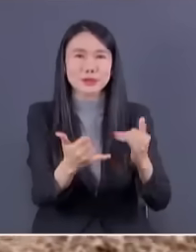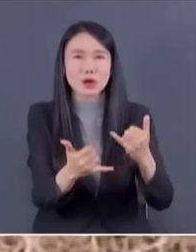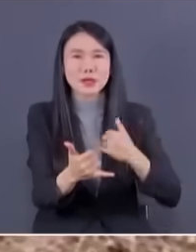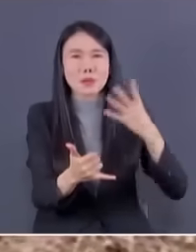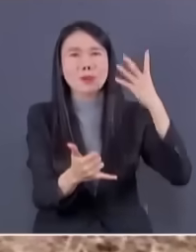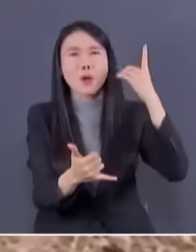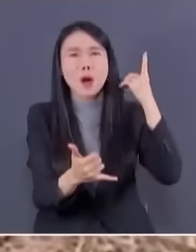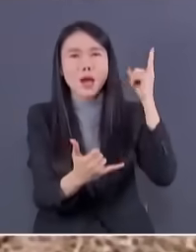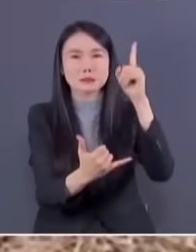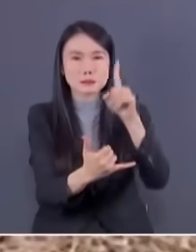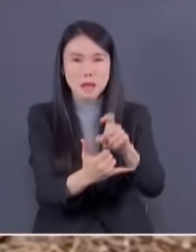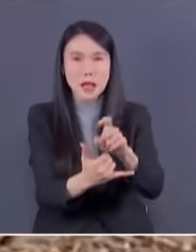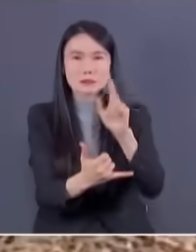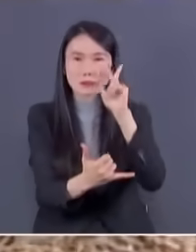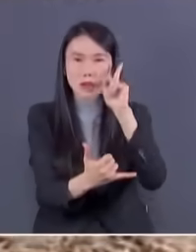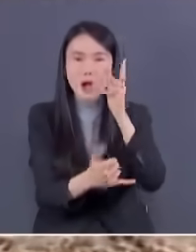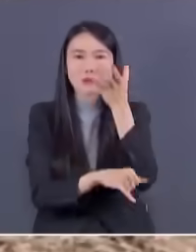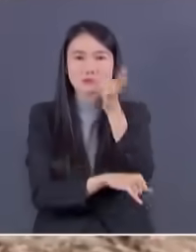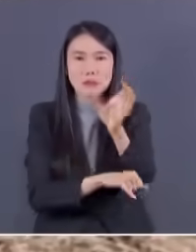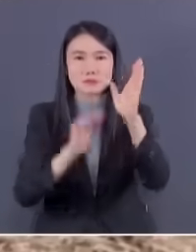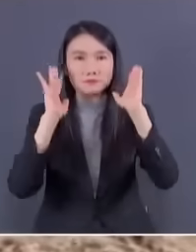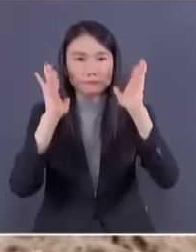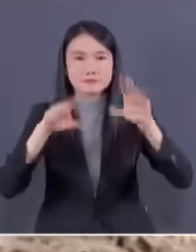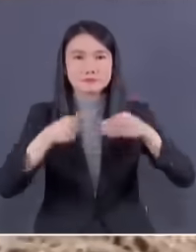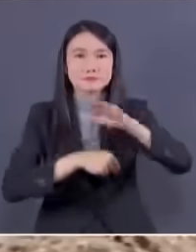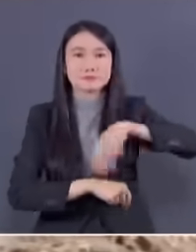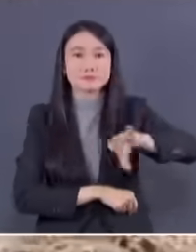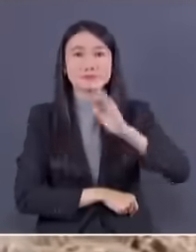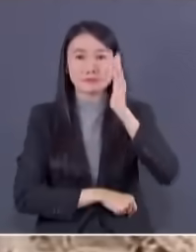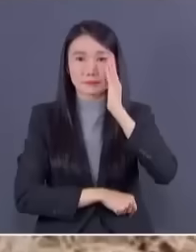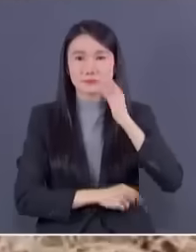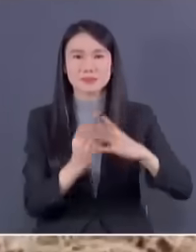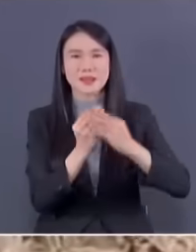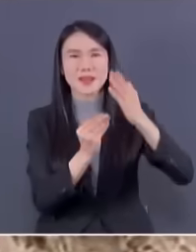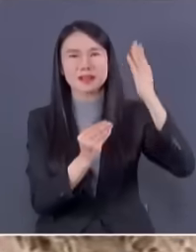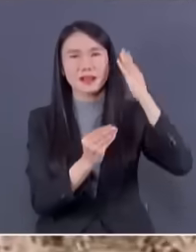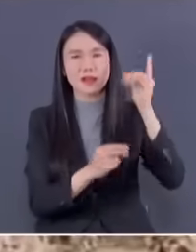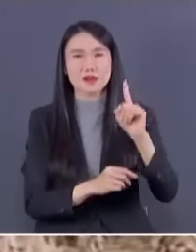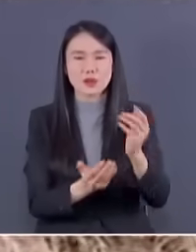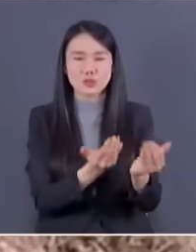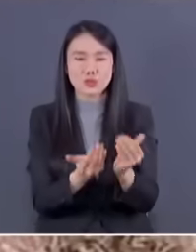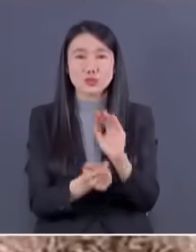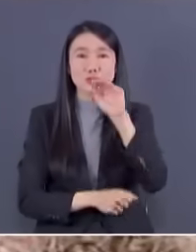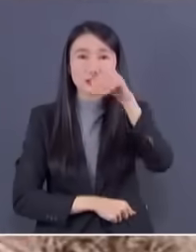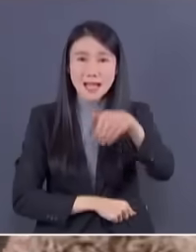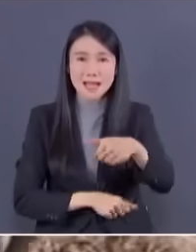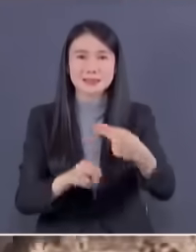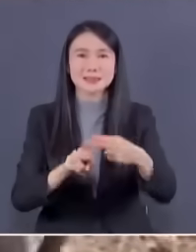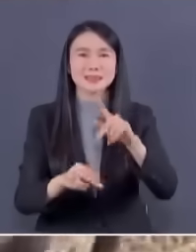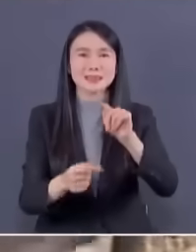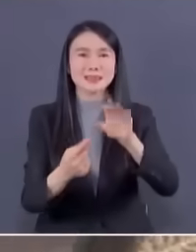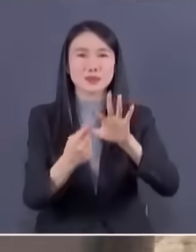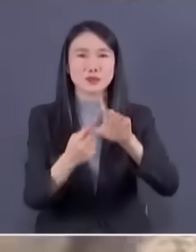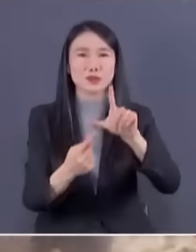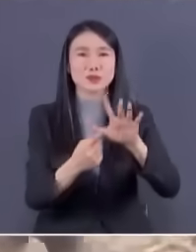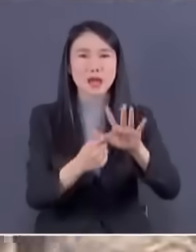งบเมื่อวานนี้ก็แจ้งข่าวสารให้ทราบกันย้อนไปเมื่อสัปดาห์ก่อนครับลูกช้างเจ้าพลายตุลาเนี่ยครับ